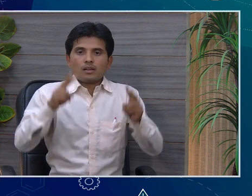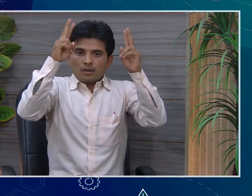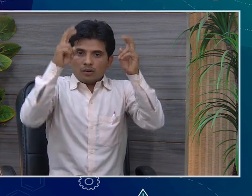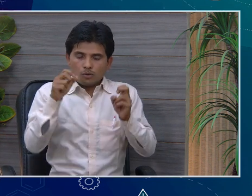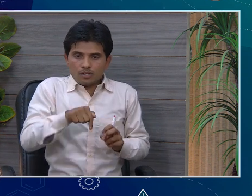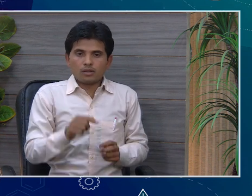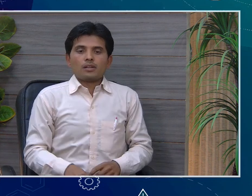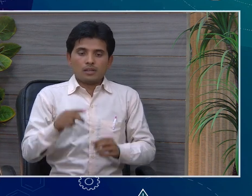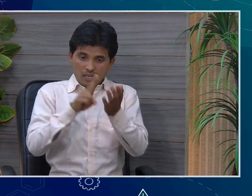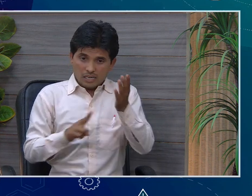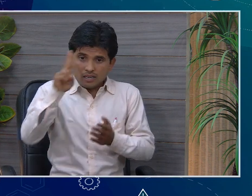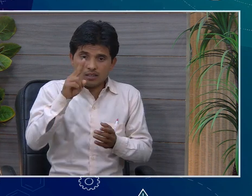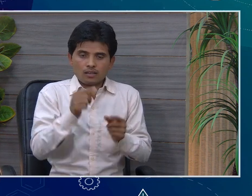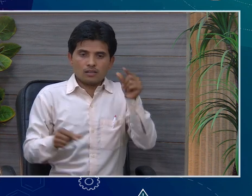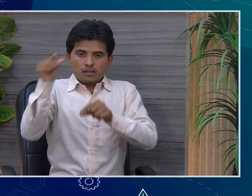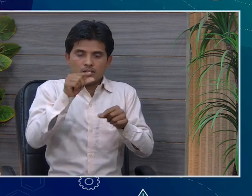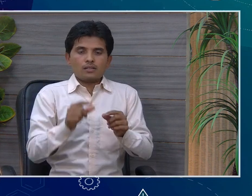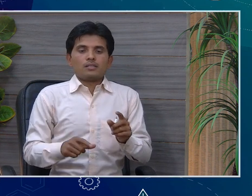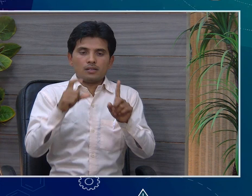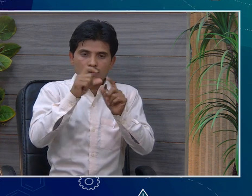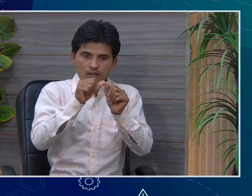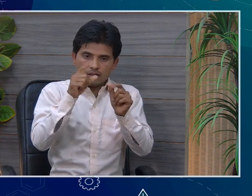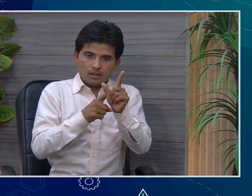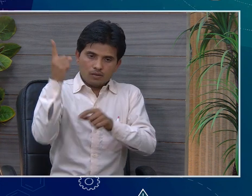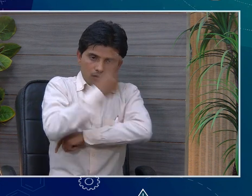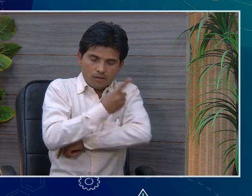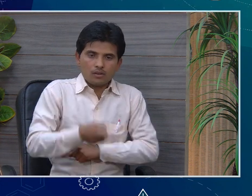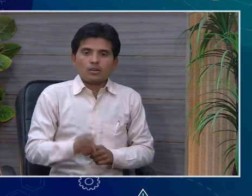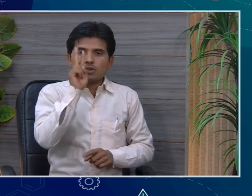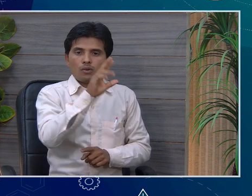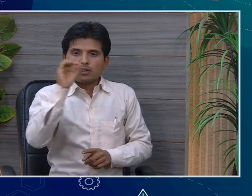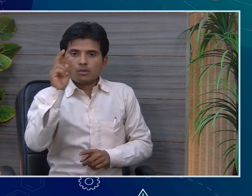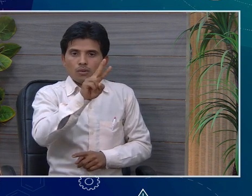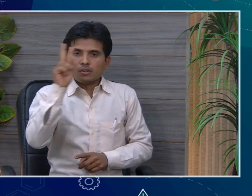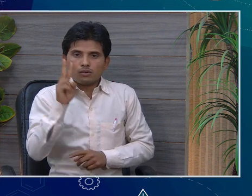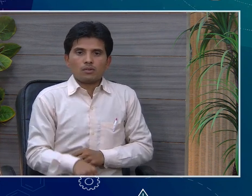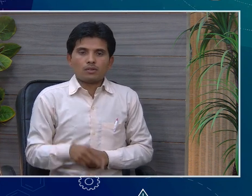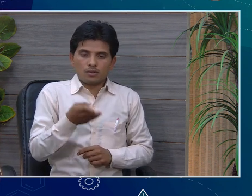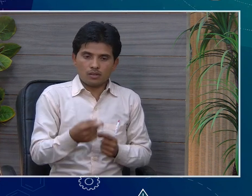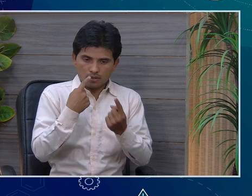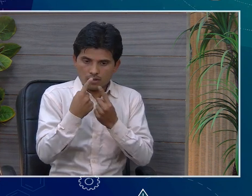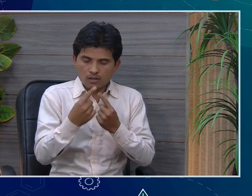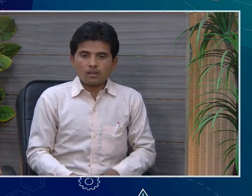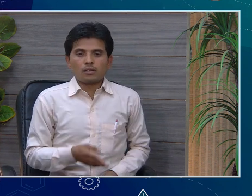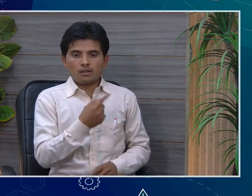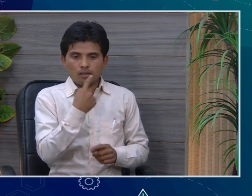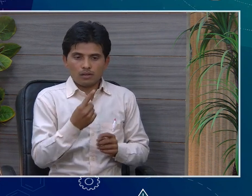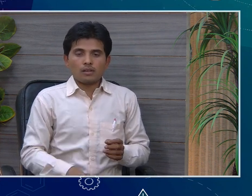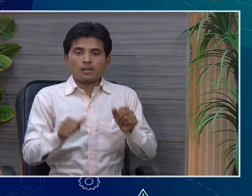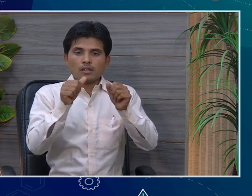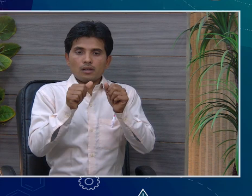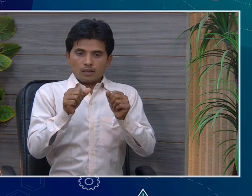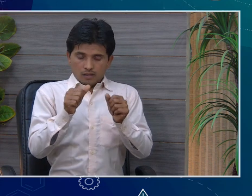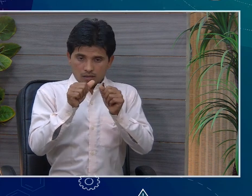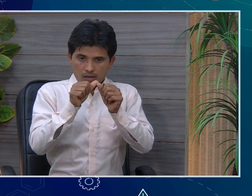ना 021 सब्सक्राइब और आपके साथ बात करने के लिए हमारे साथ जुड़े में मौजूद